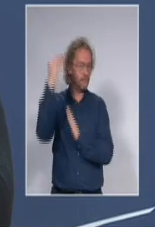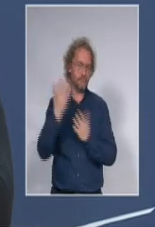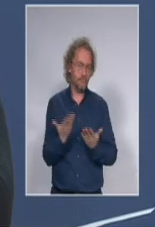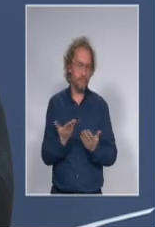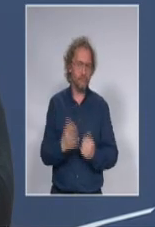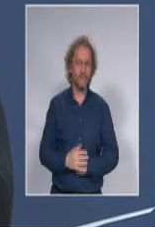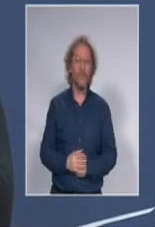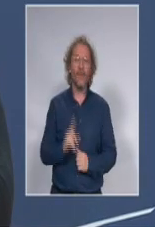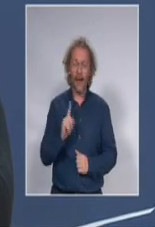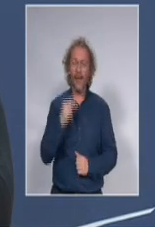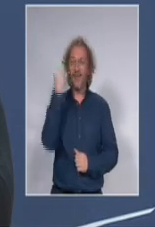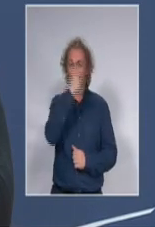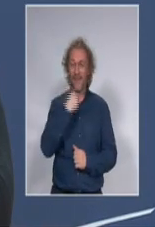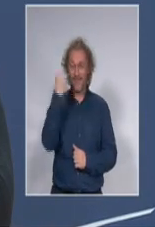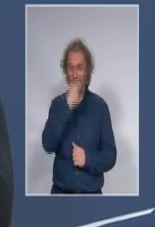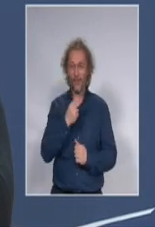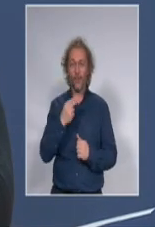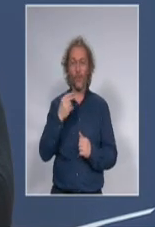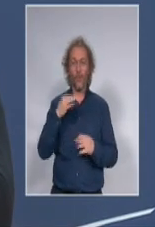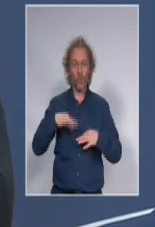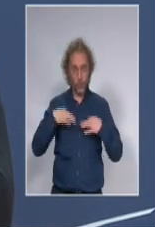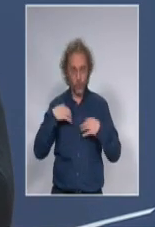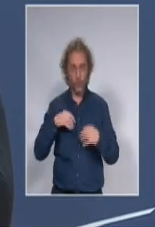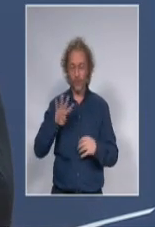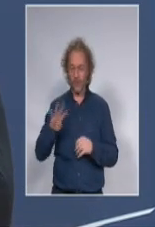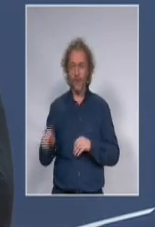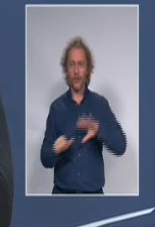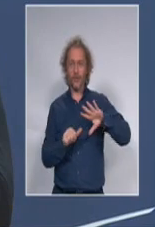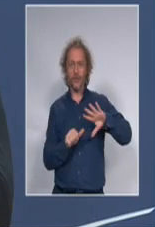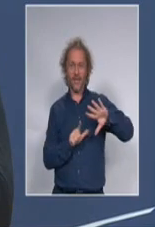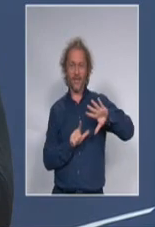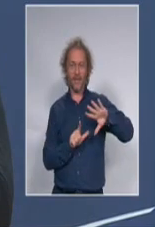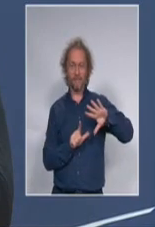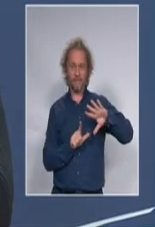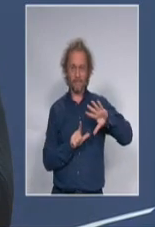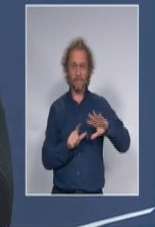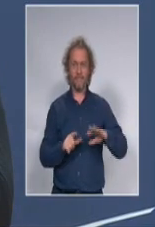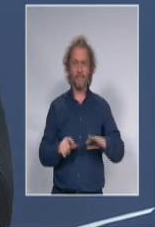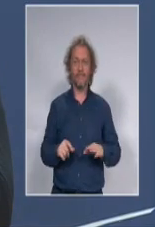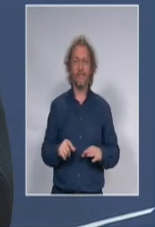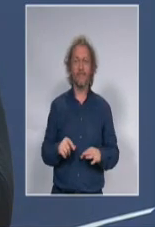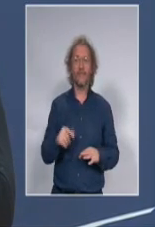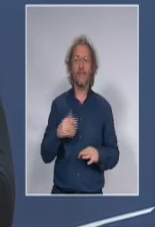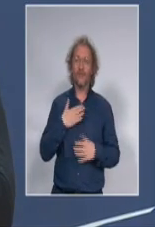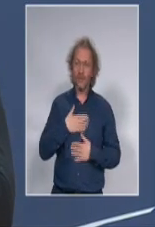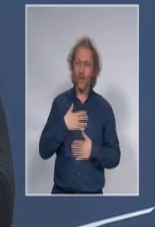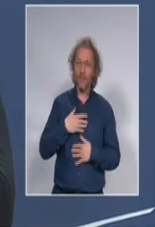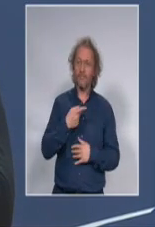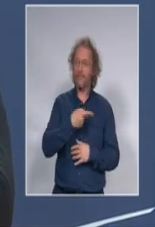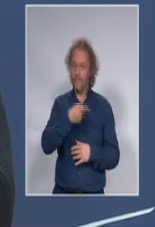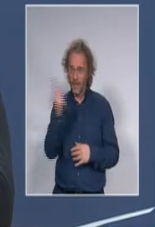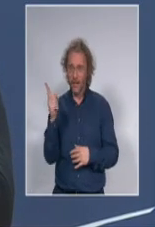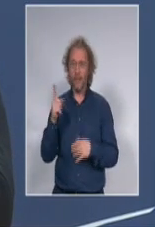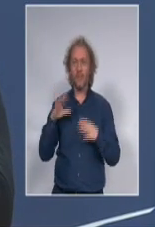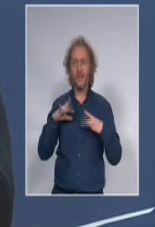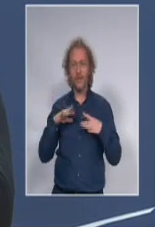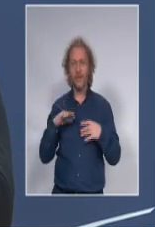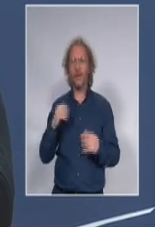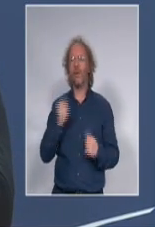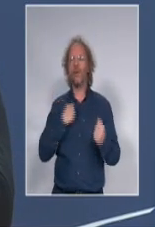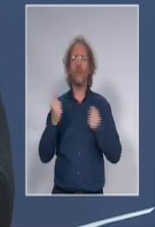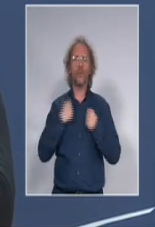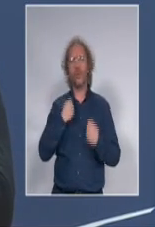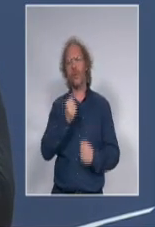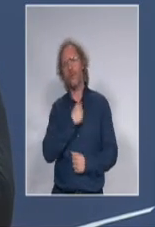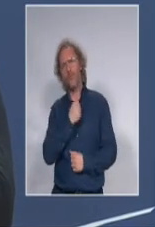ujutro. Želimo da obeshrabrimo penzionere da idu u prodavnicu i tada. Želimo da im kažemo nemojte da